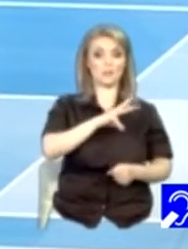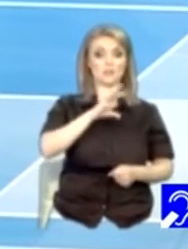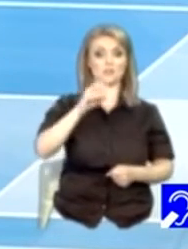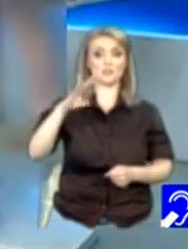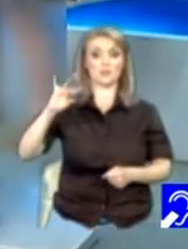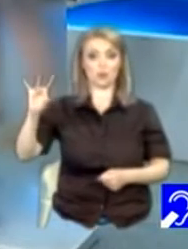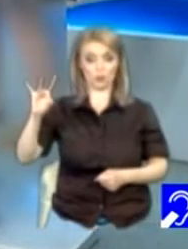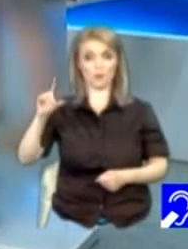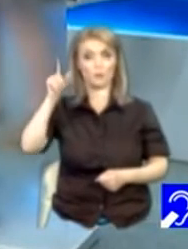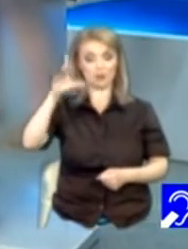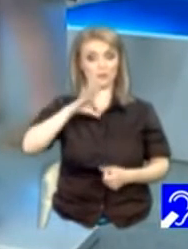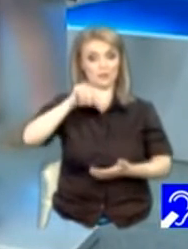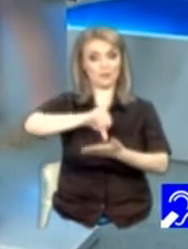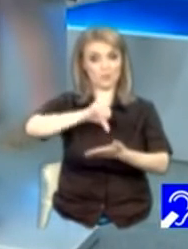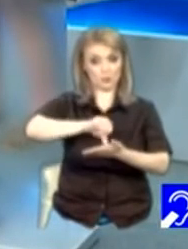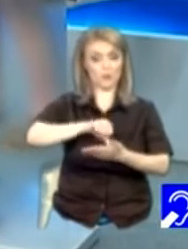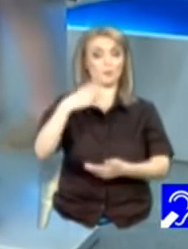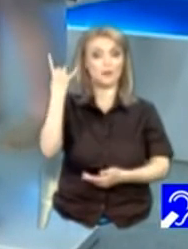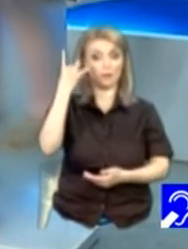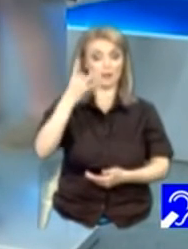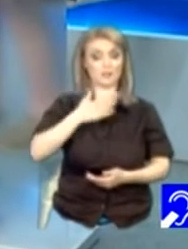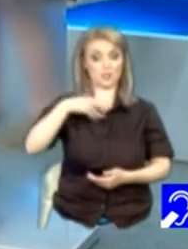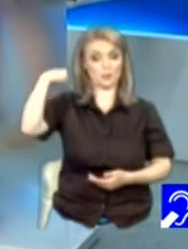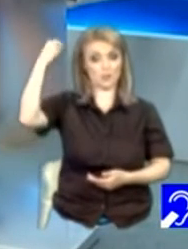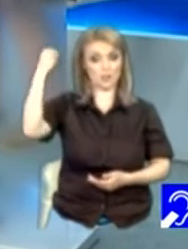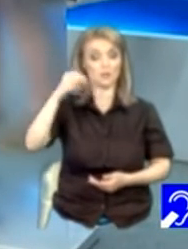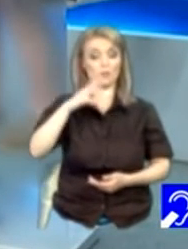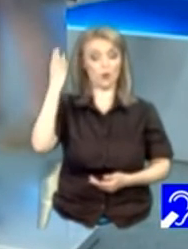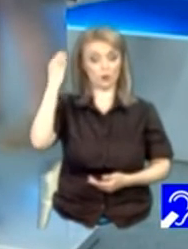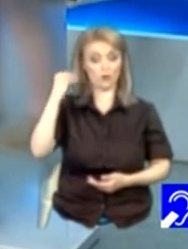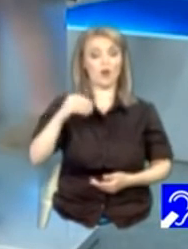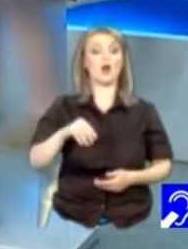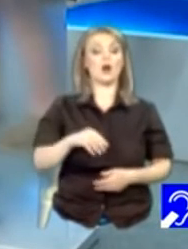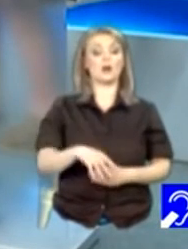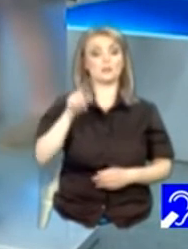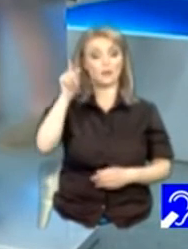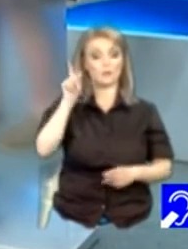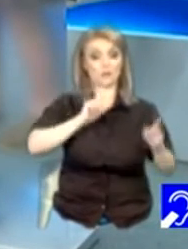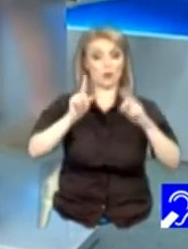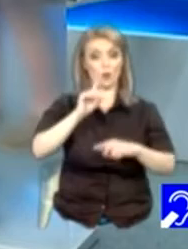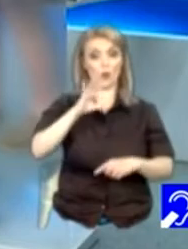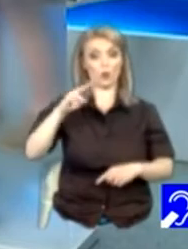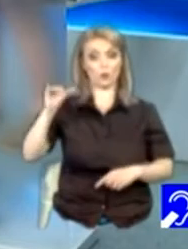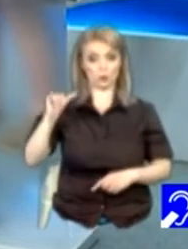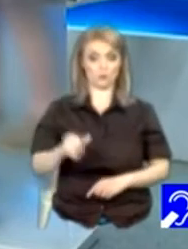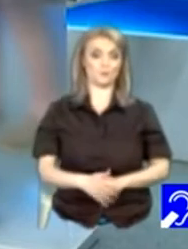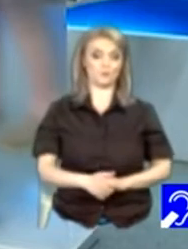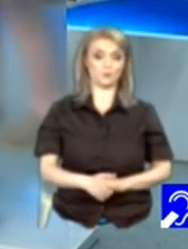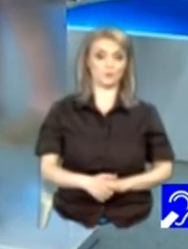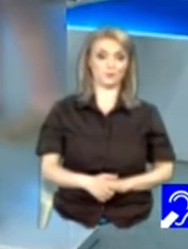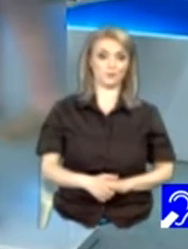rostit și un discurs la tribuna ONU în care a vorbit despre rolul Republicii Moldova în arhitectura